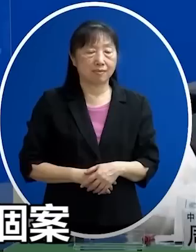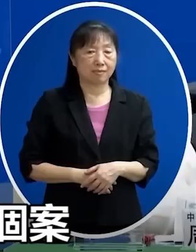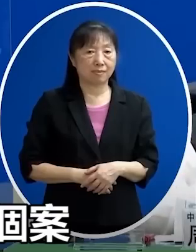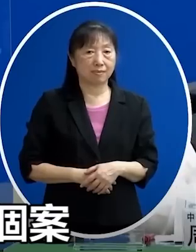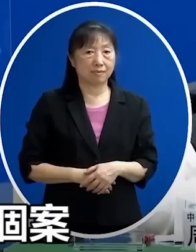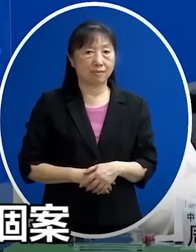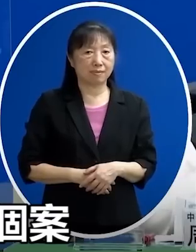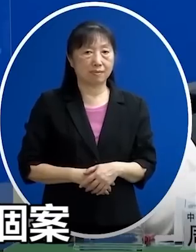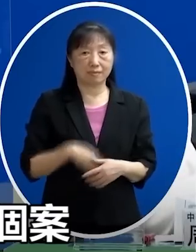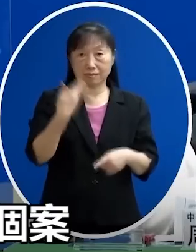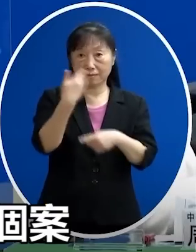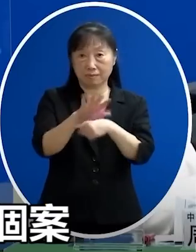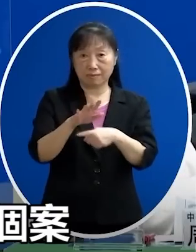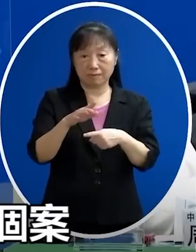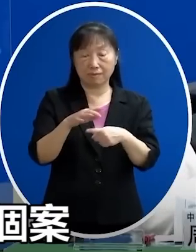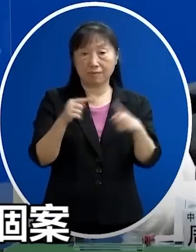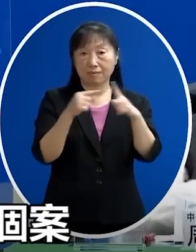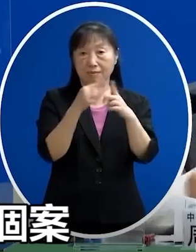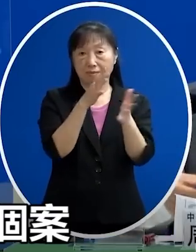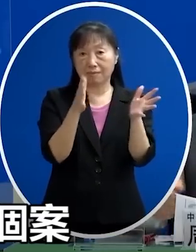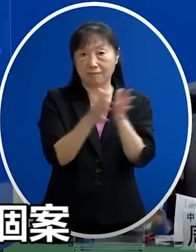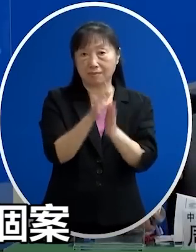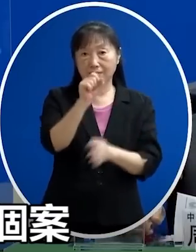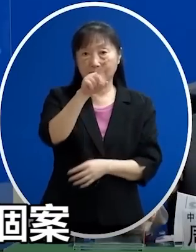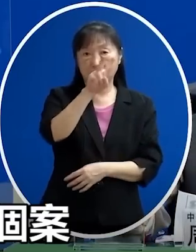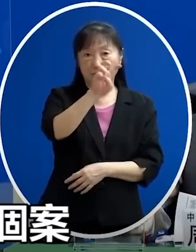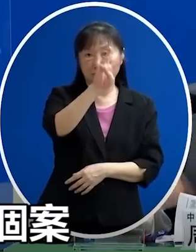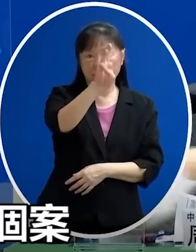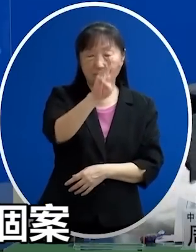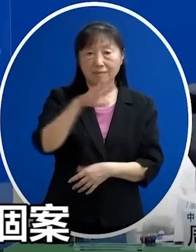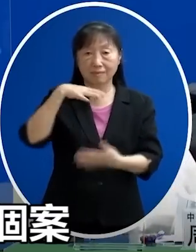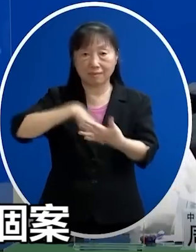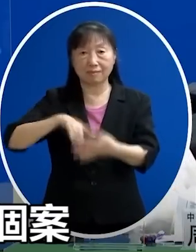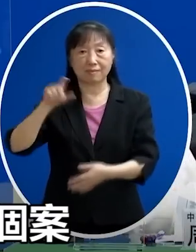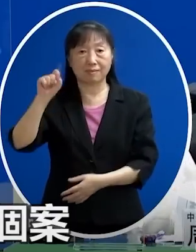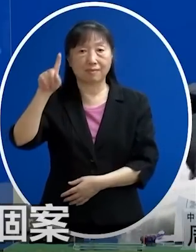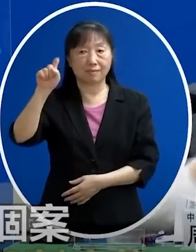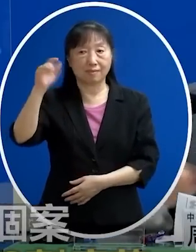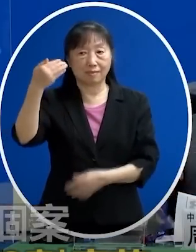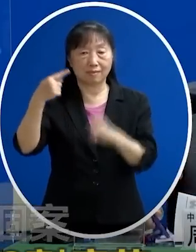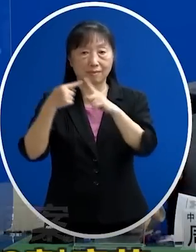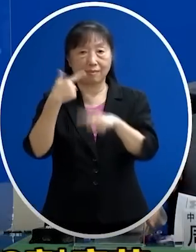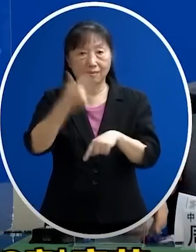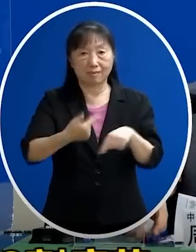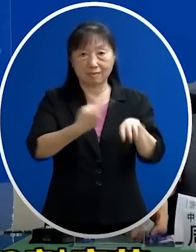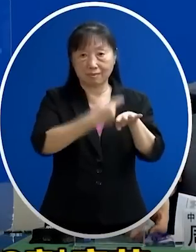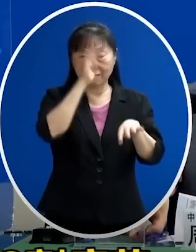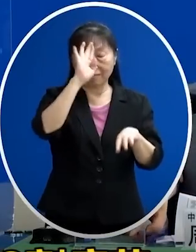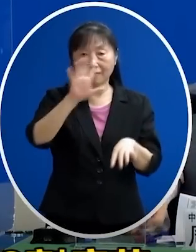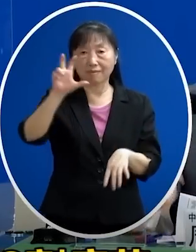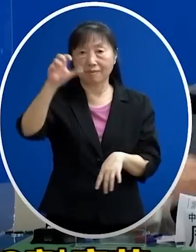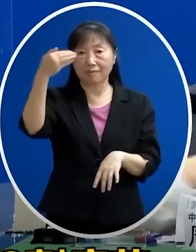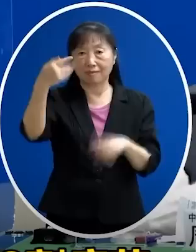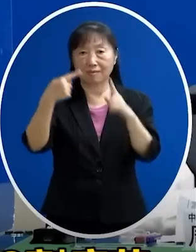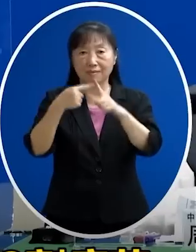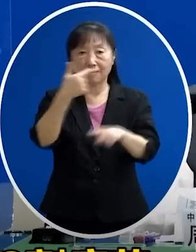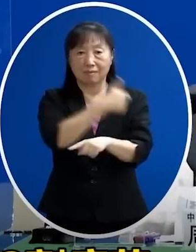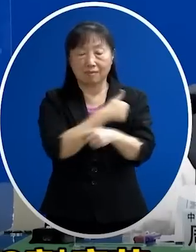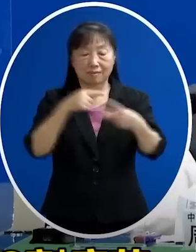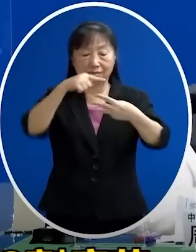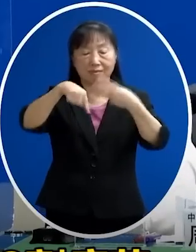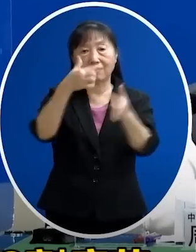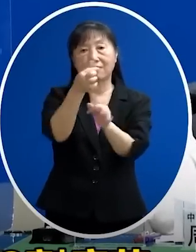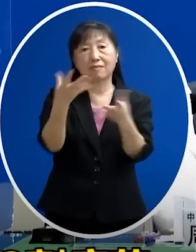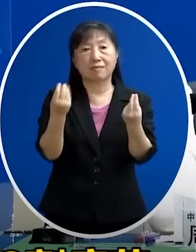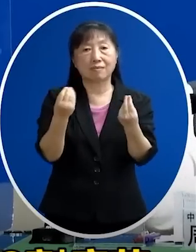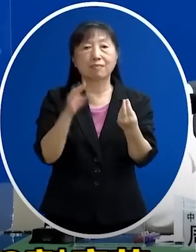99.63%。死亡的123位当中，119位有慢性病史，79位没有打满3剂的疫苗，那